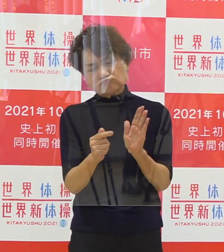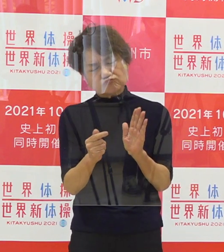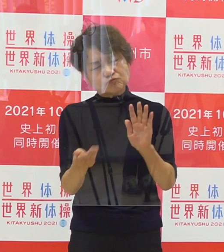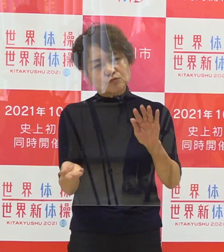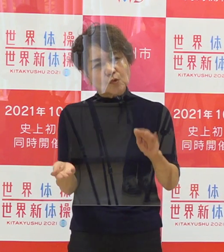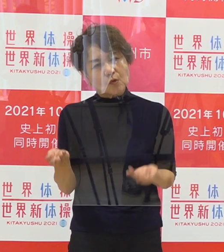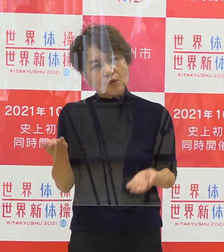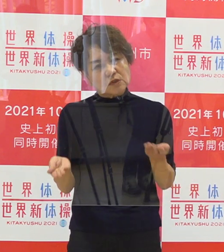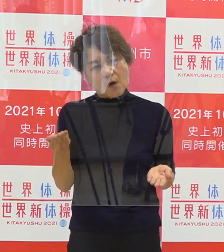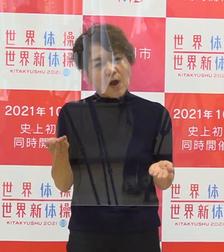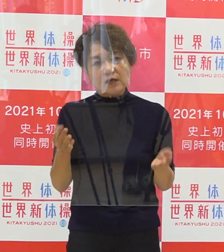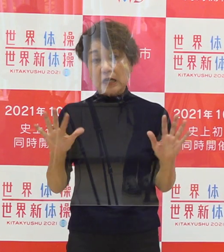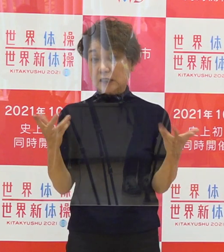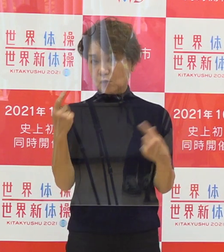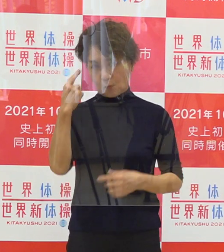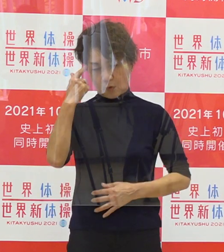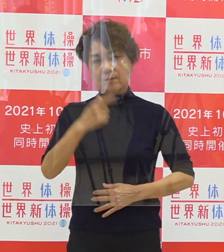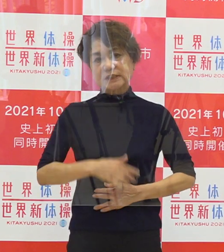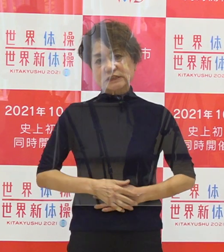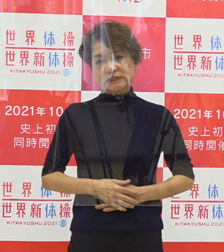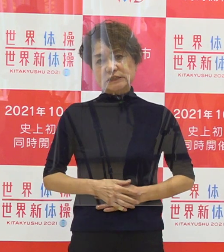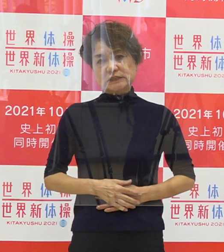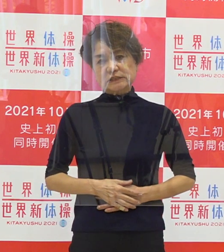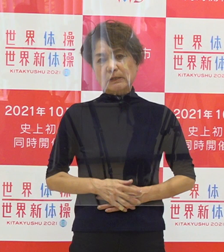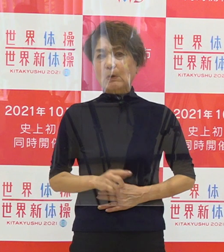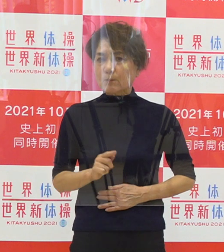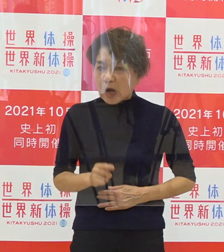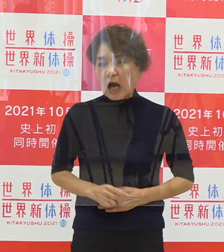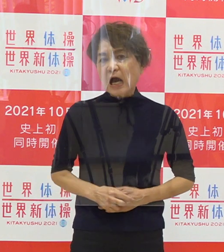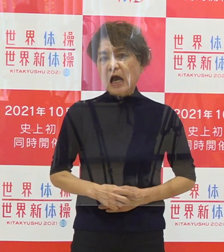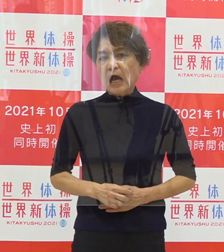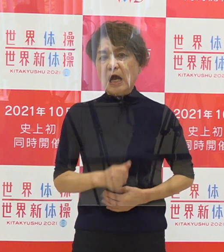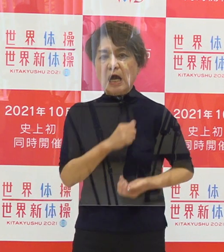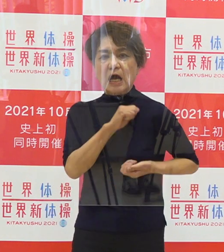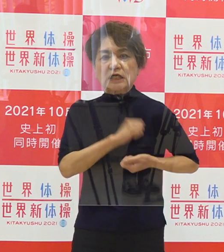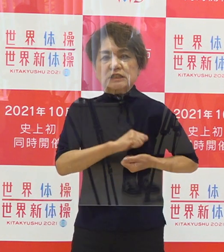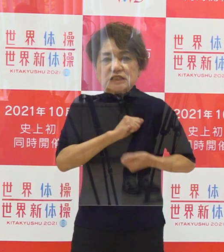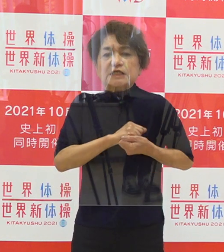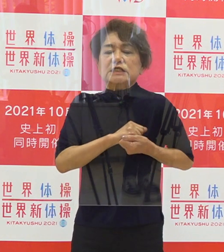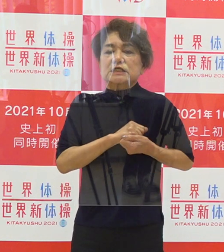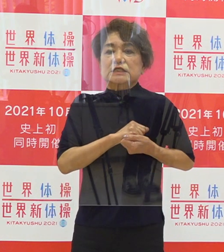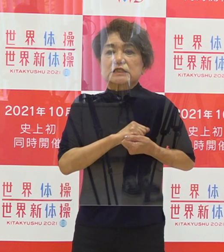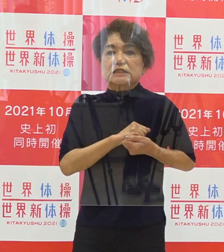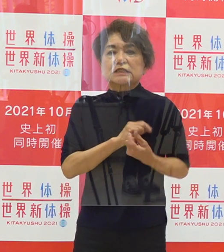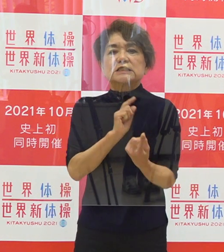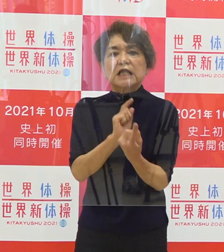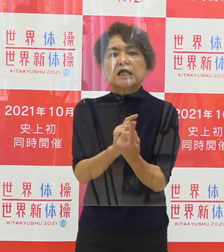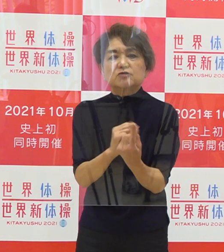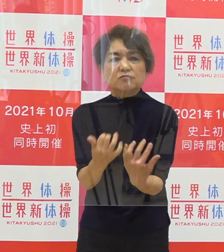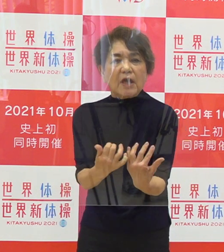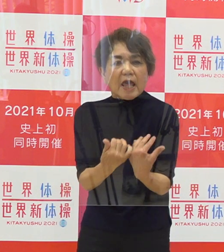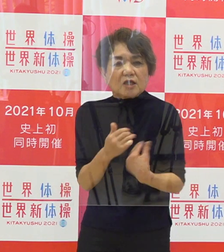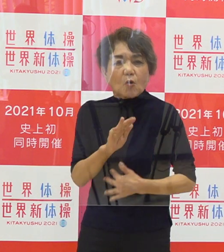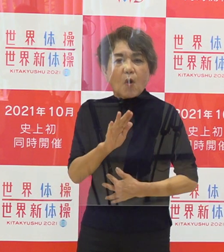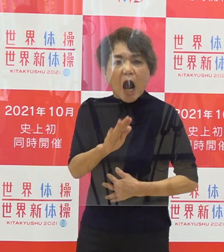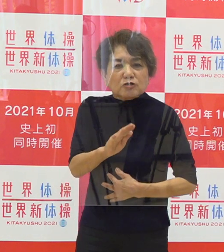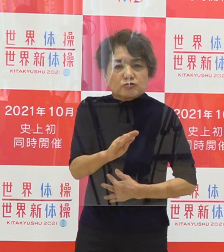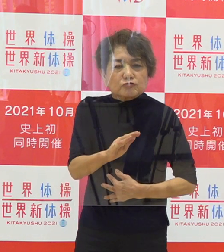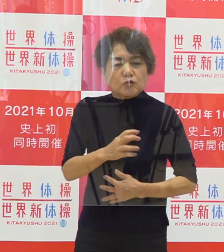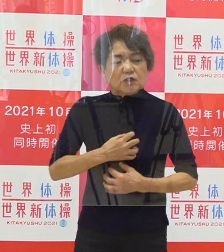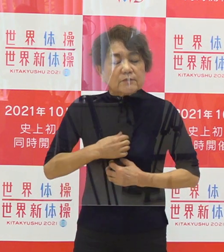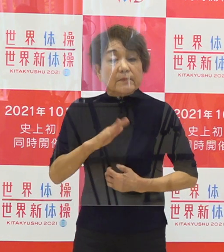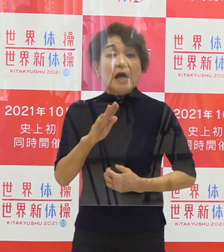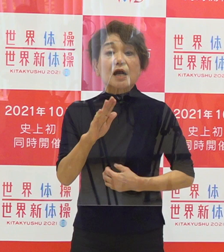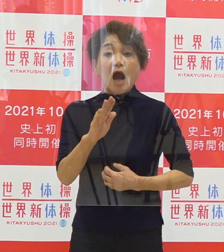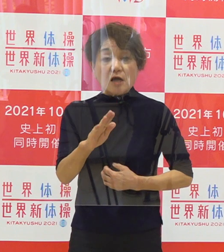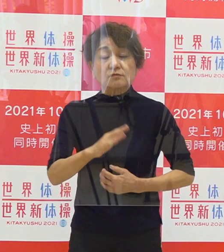しれませんが、ここに来てやっぱり心筋体に対する影響がもう一つあるという懸念材料が出て